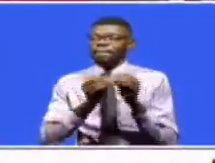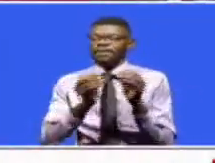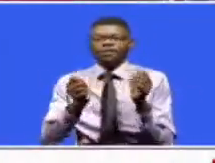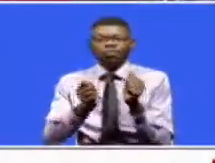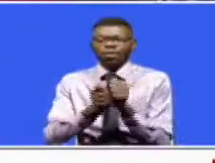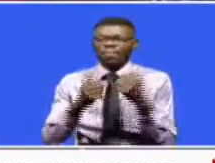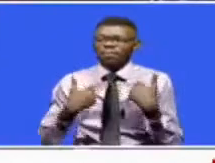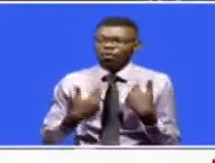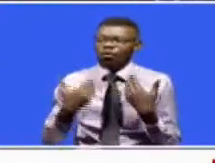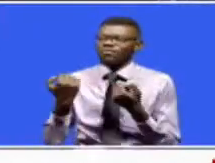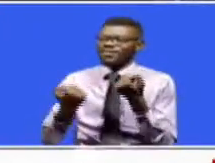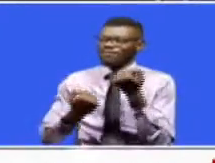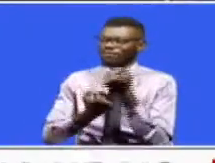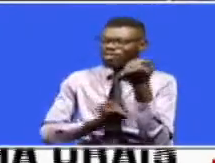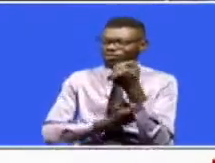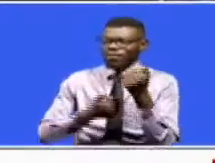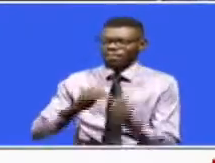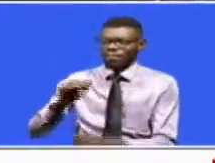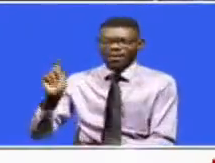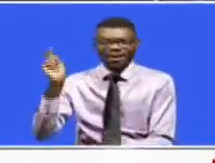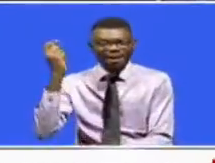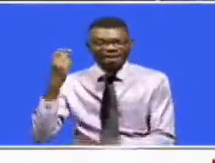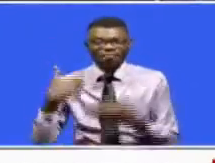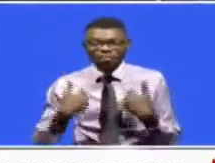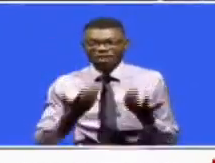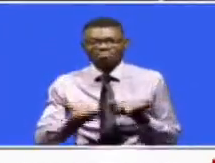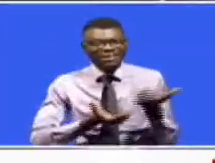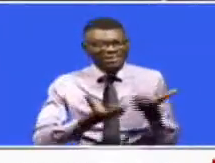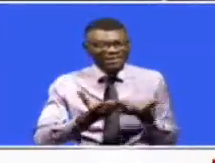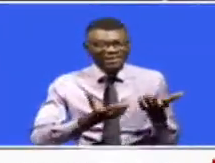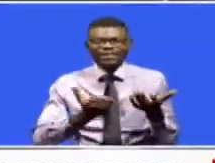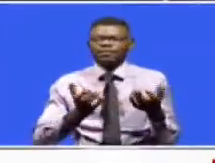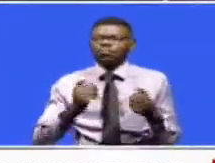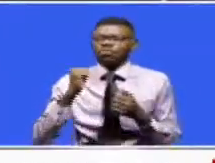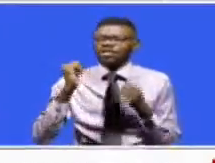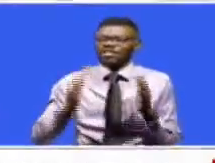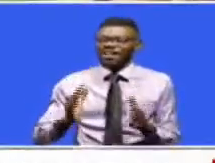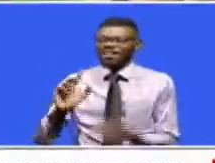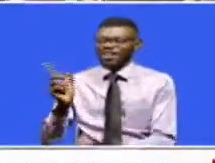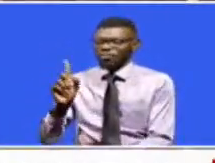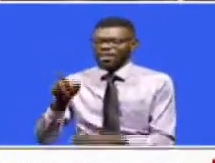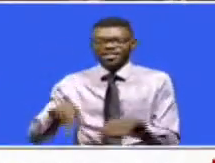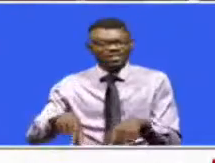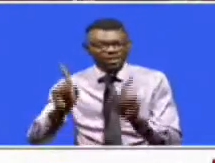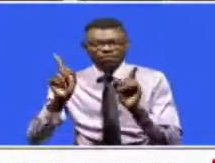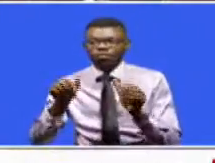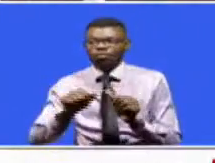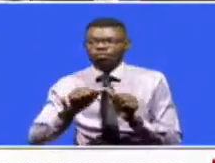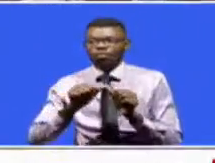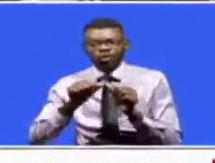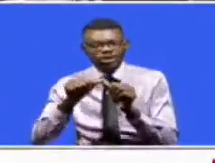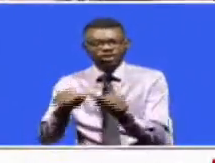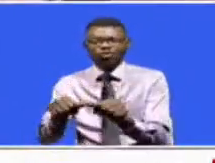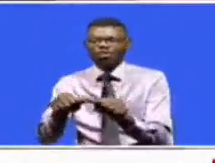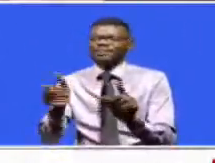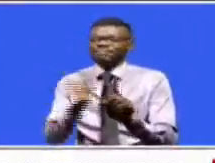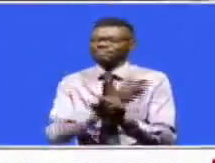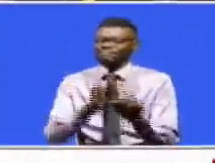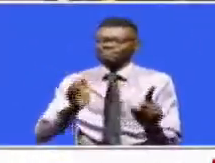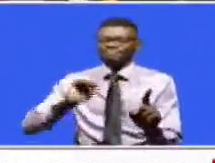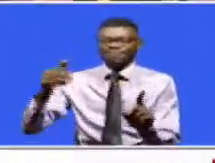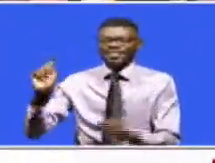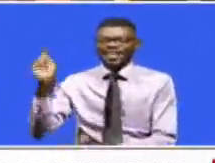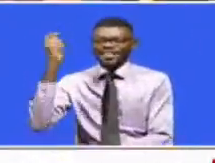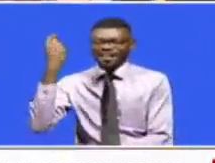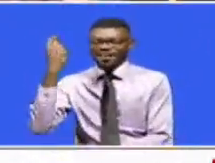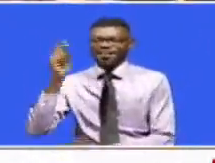Mount Kenya, wakiwemo wafanyabiashara na wanasiasa jijini Nairobi, ili kuendeleza jitihada zake za kuliposa eneo la Mlima Kenya